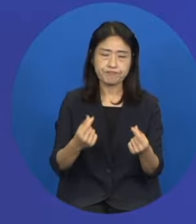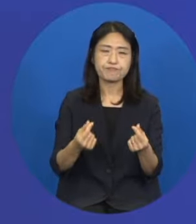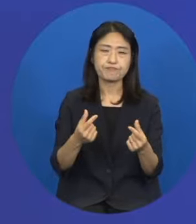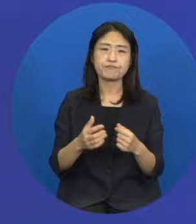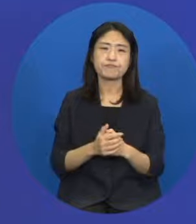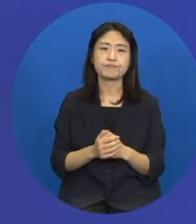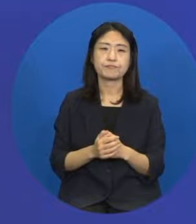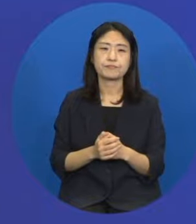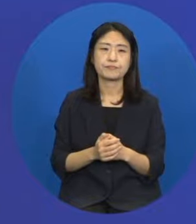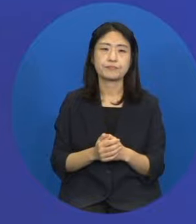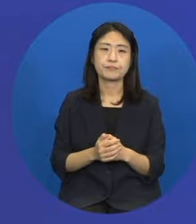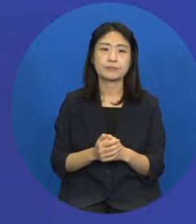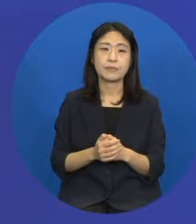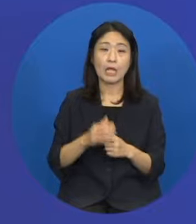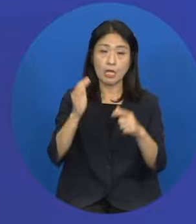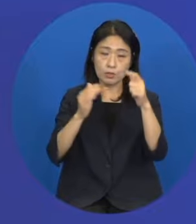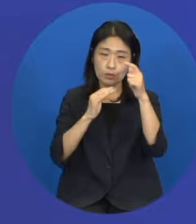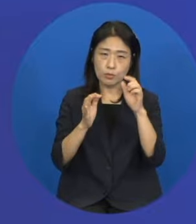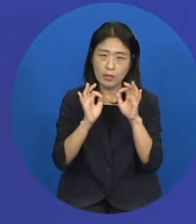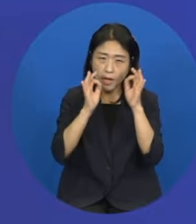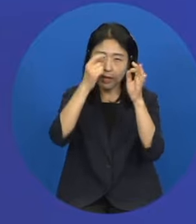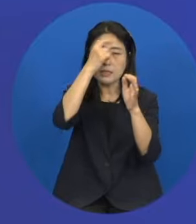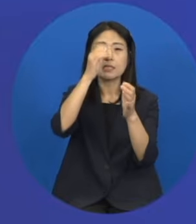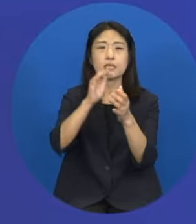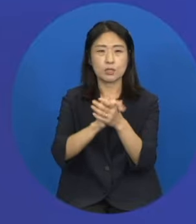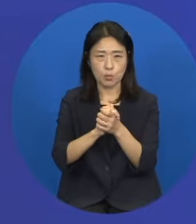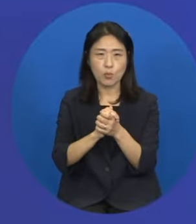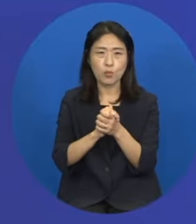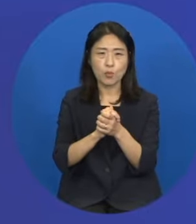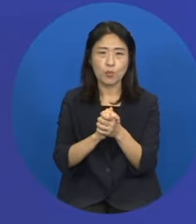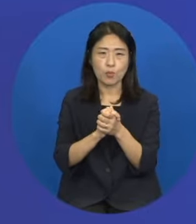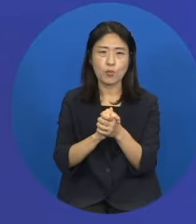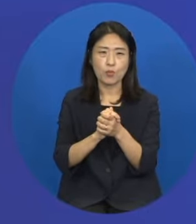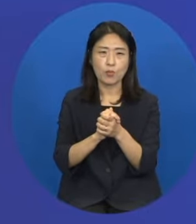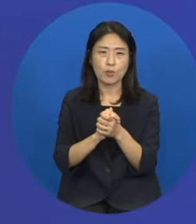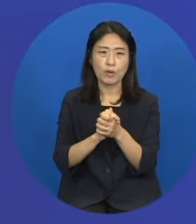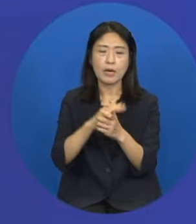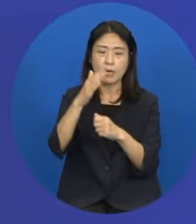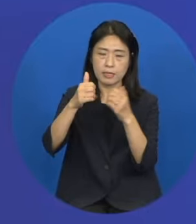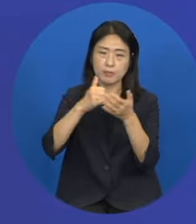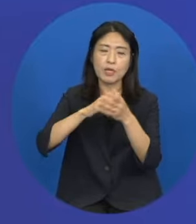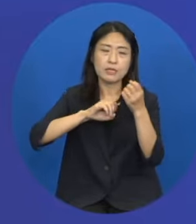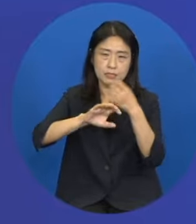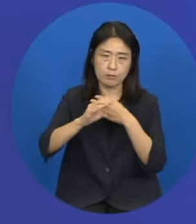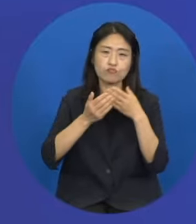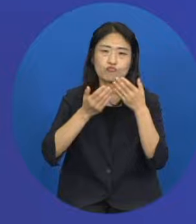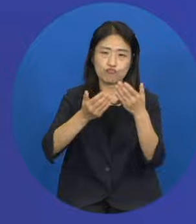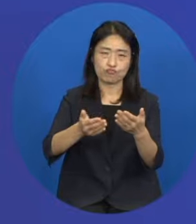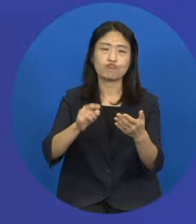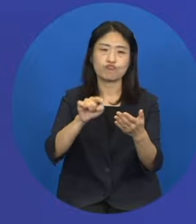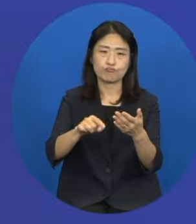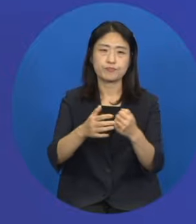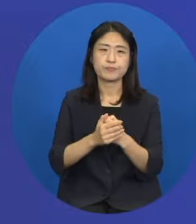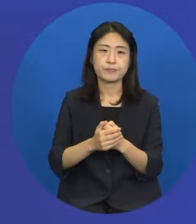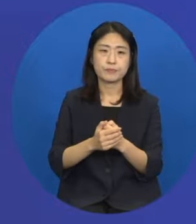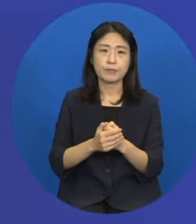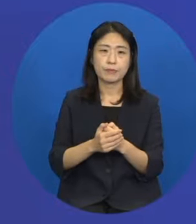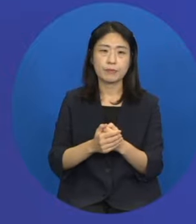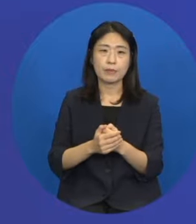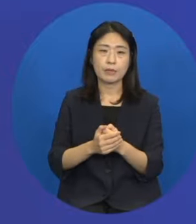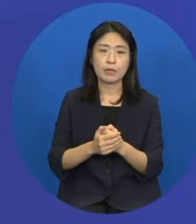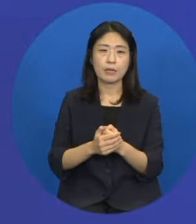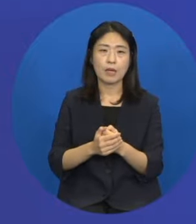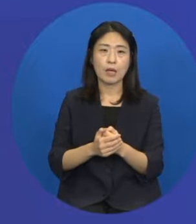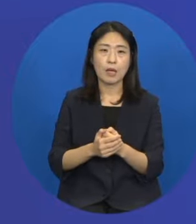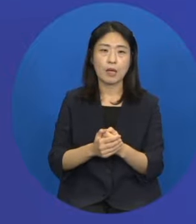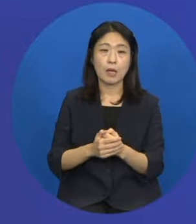성도들의 간절한 기도에 개입하신 것입니다. 하나님께서는 기도에 응답하여 주셔서 베드로를 풀어주시고